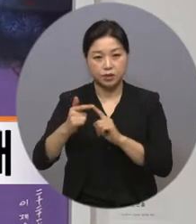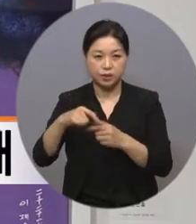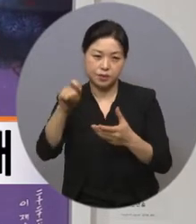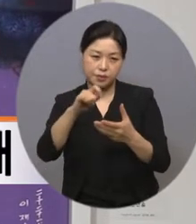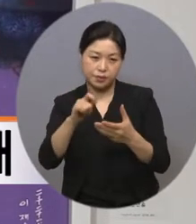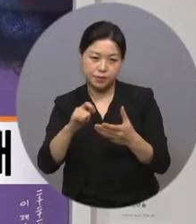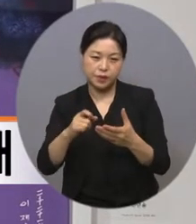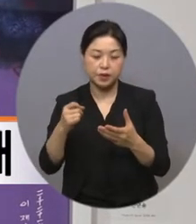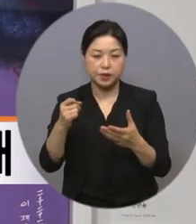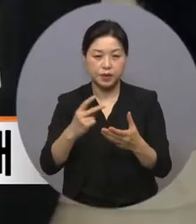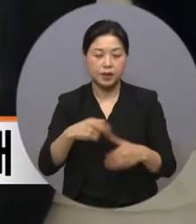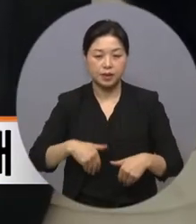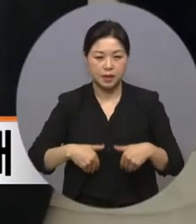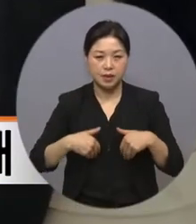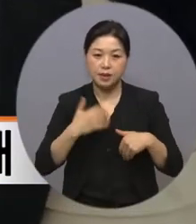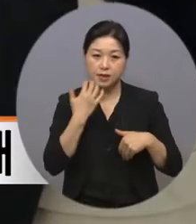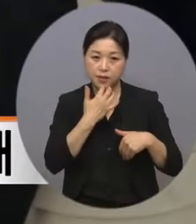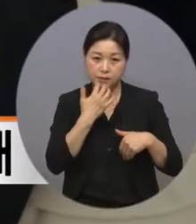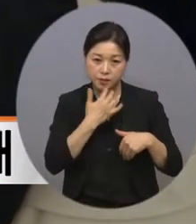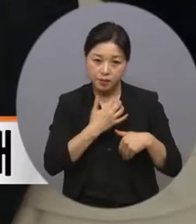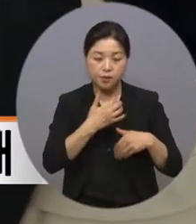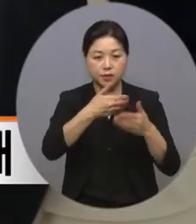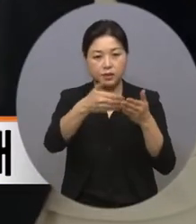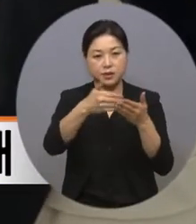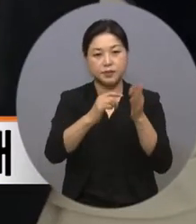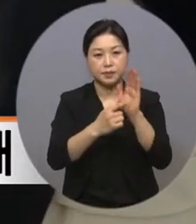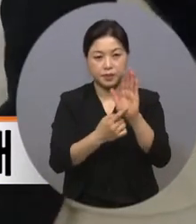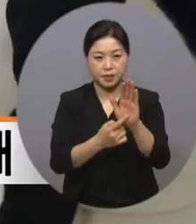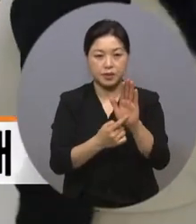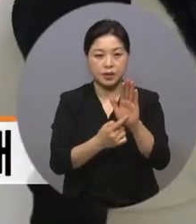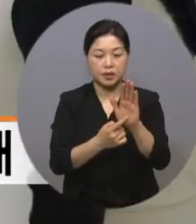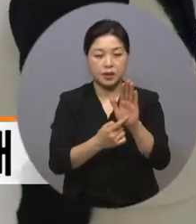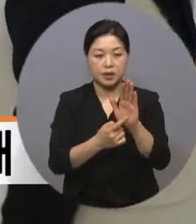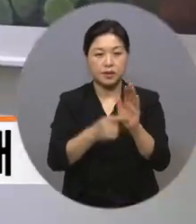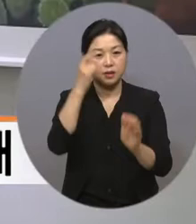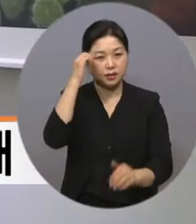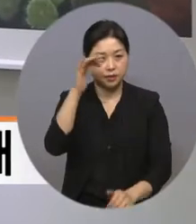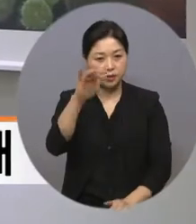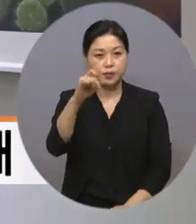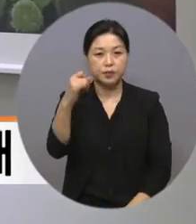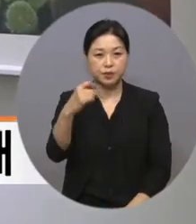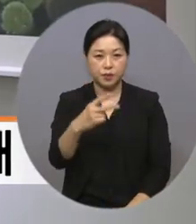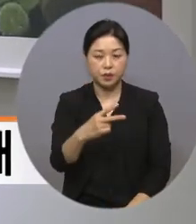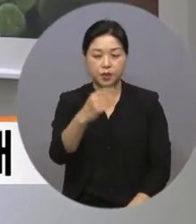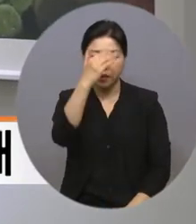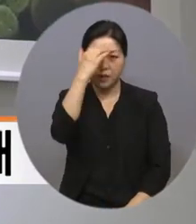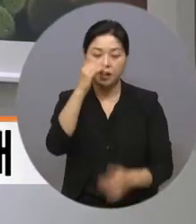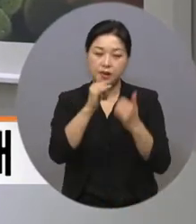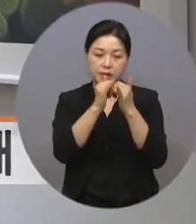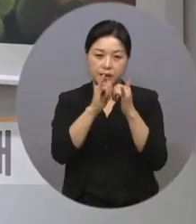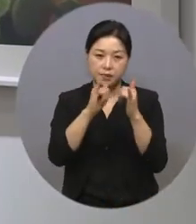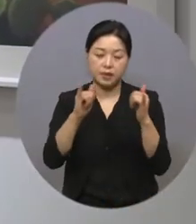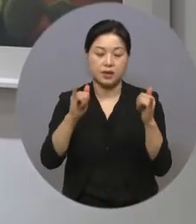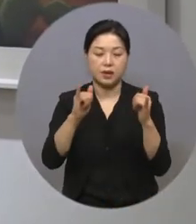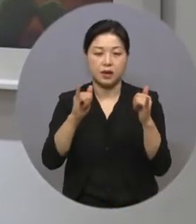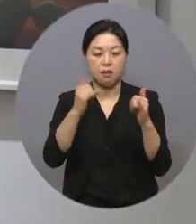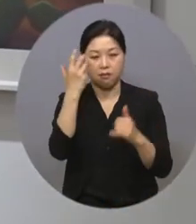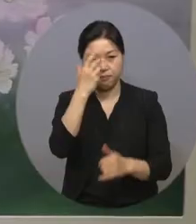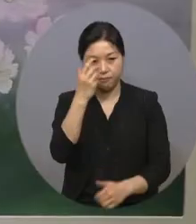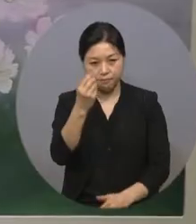붓질과 따뜻한 색감으로 다시 화폭에 옮겨져 짙은 향수와 함께 관람객들의 눈길을